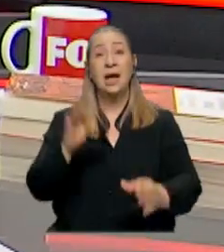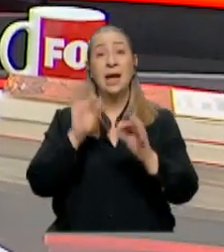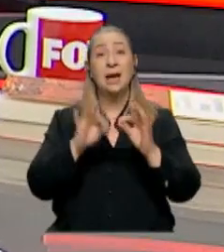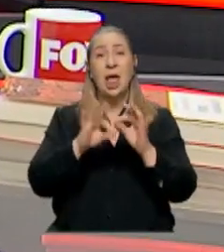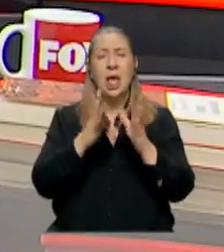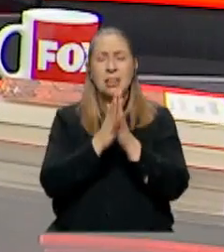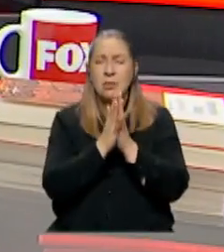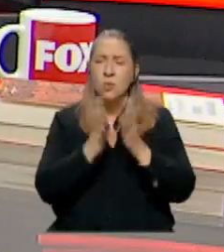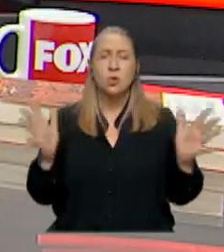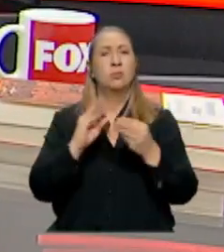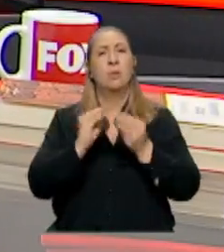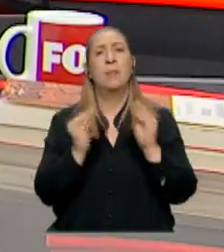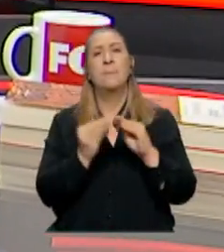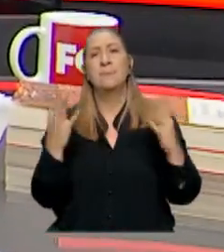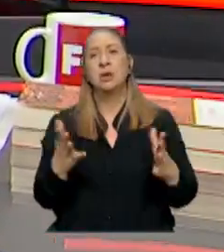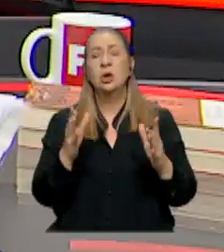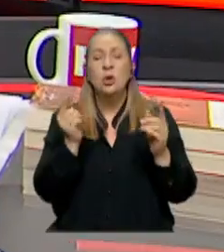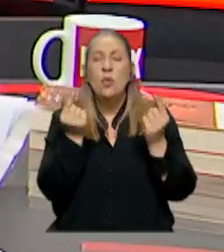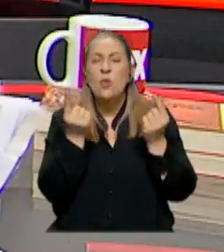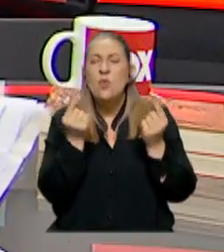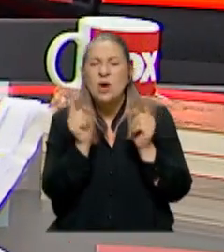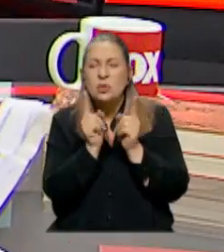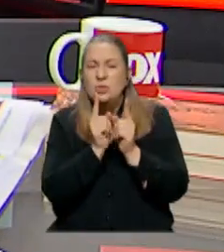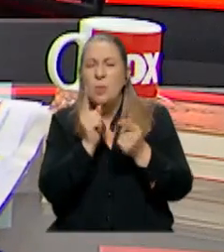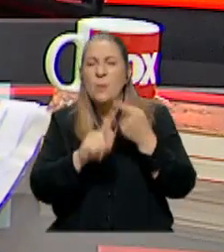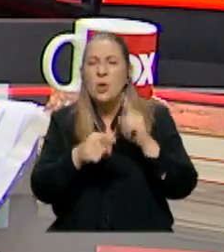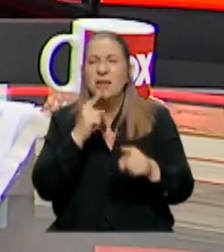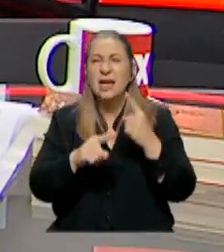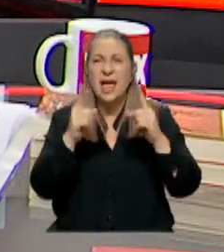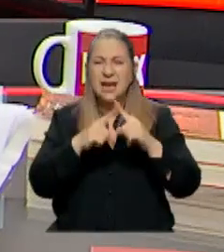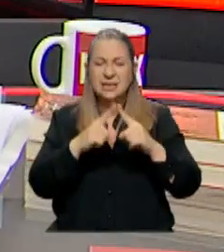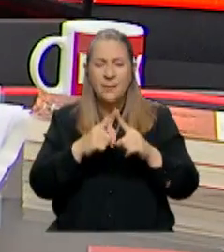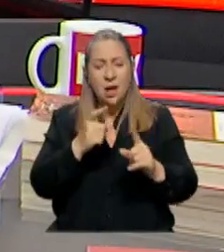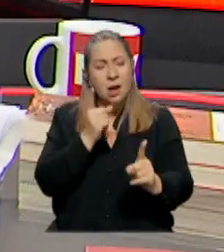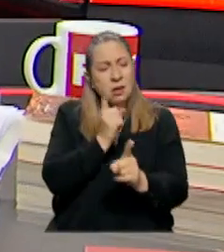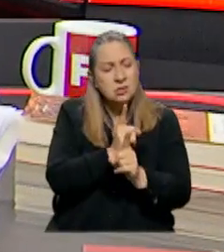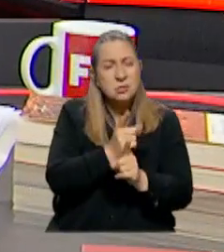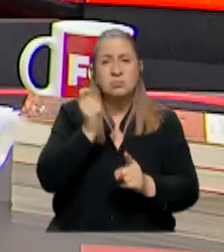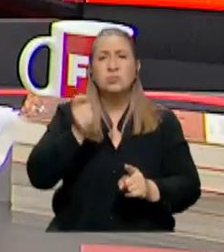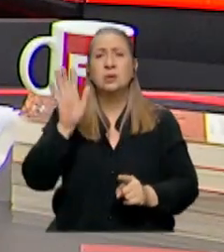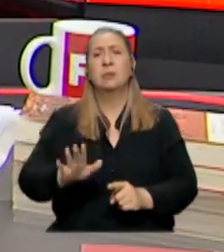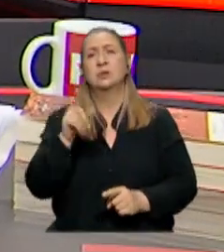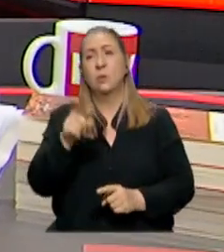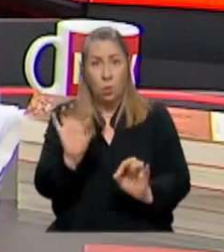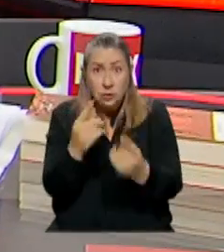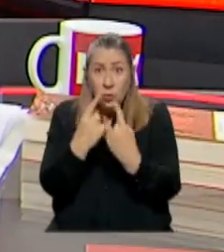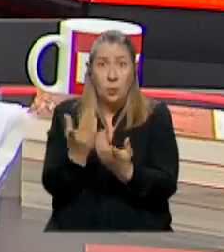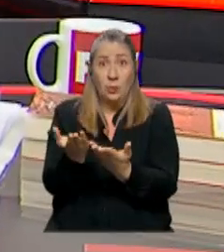Ekonominin en büyük meselesi küçük siyasi hesaplara mahkum hale gelmesidir. Öyle